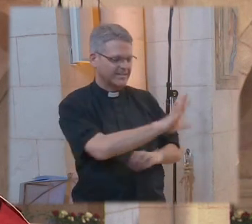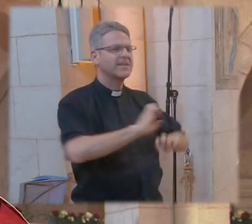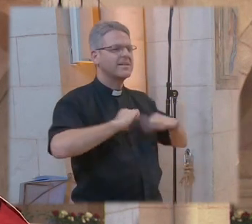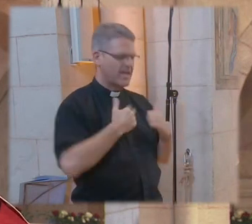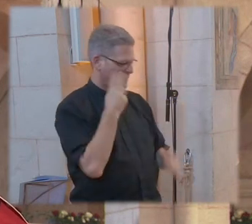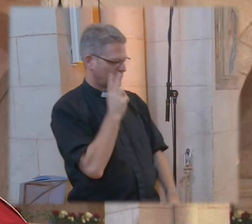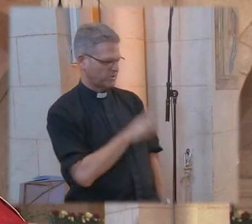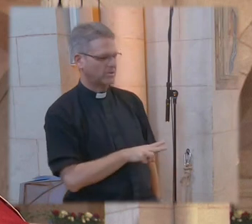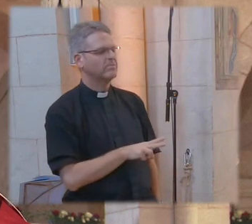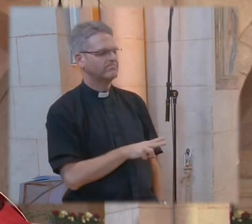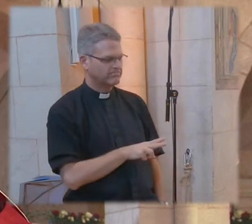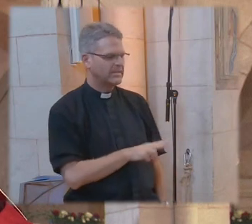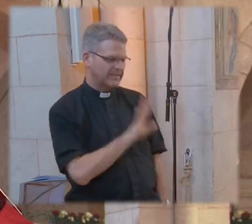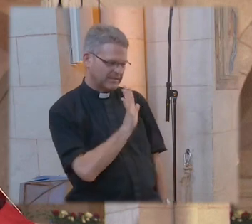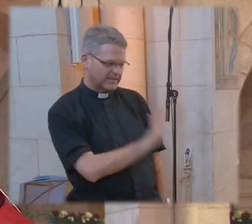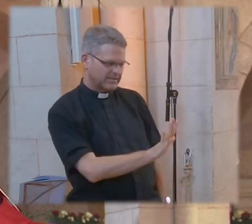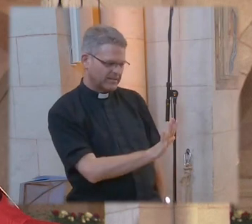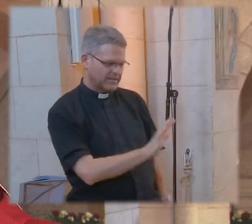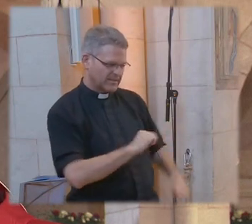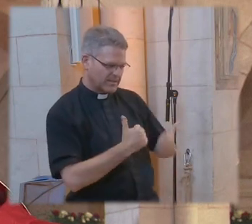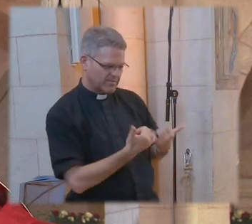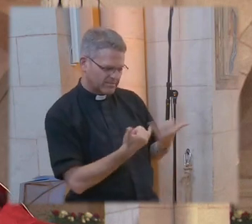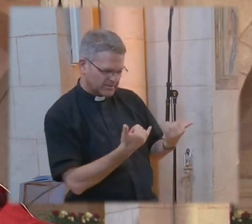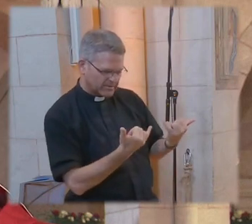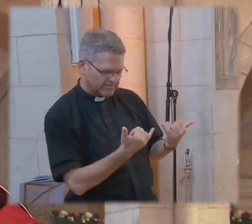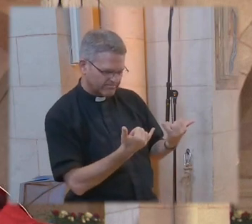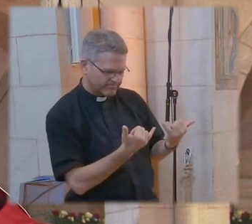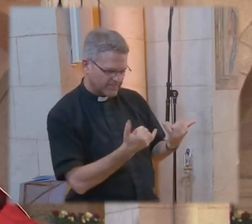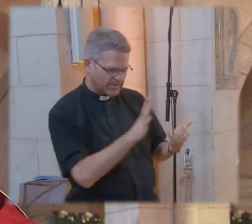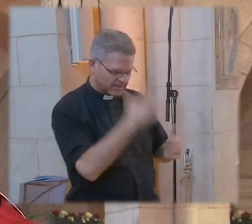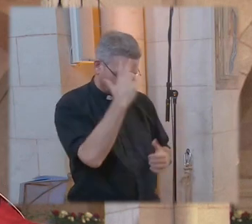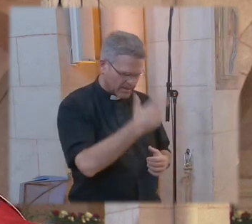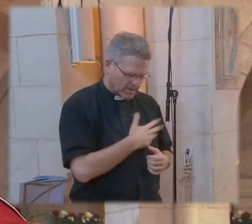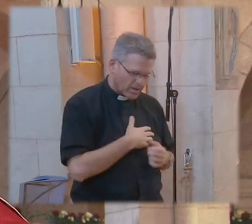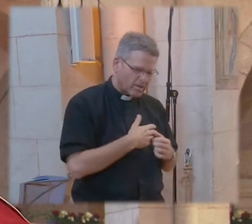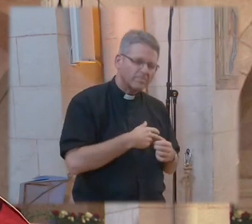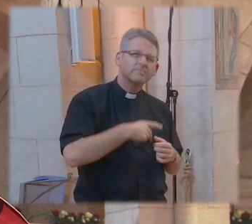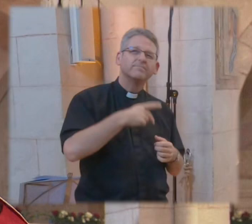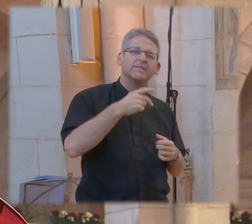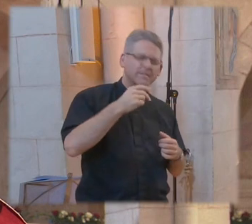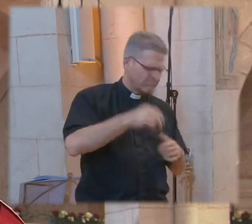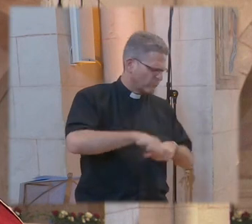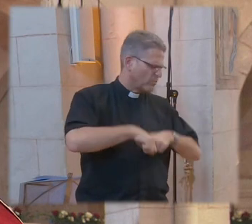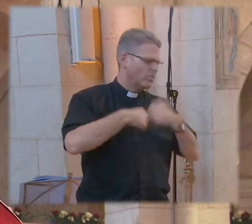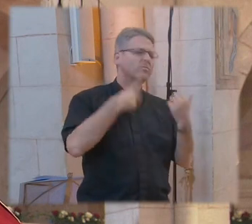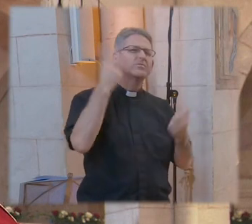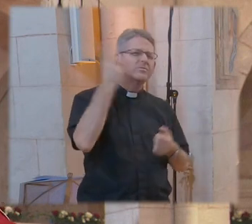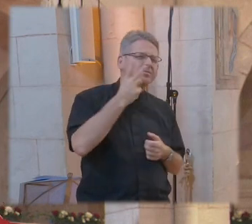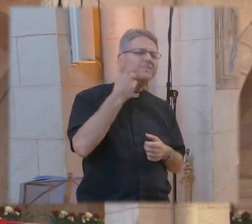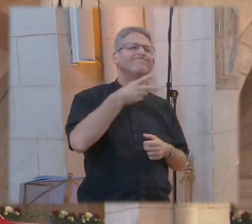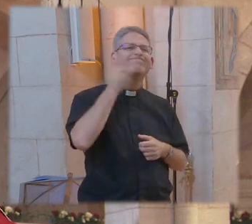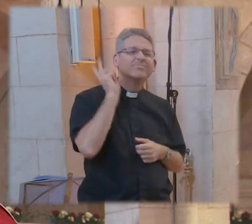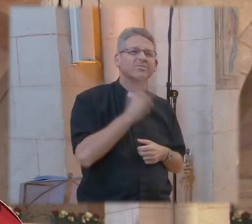Lebens. Pater Henkes hat mit seinen Augen des Glaubens sehr früh und klar wahrgenommen, dass